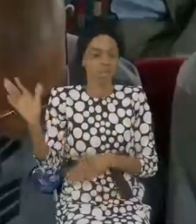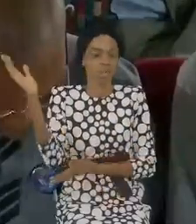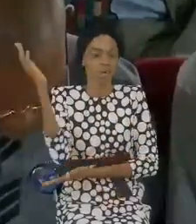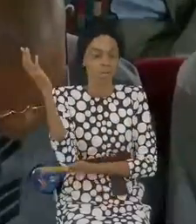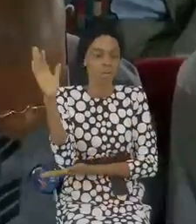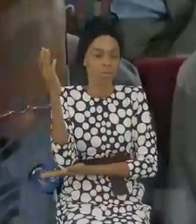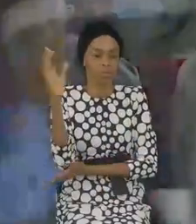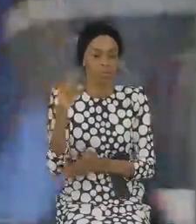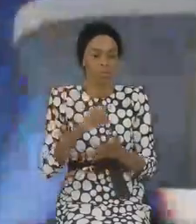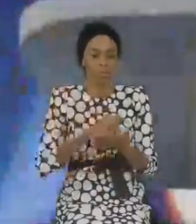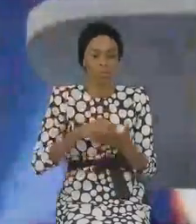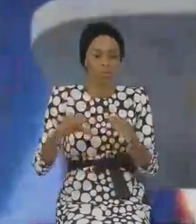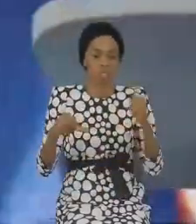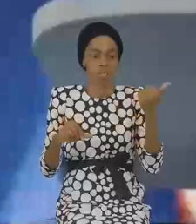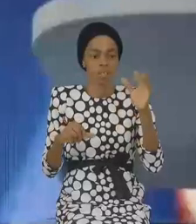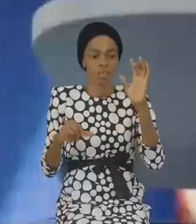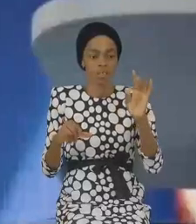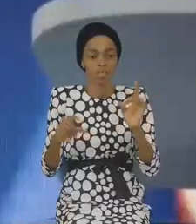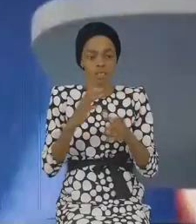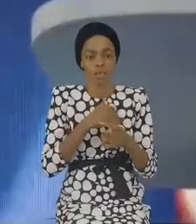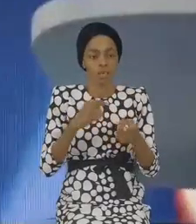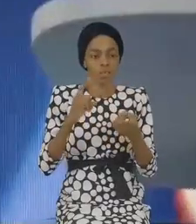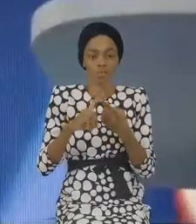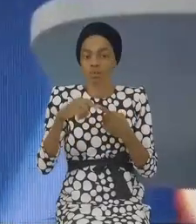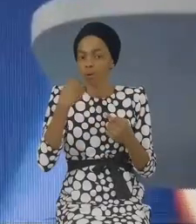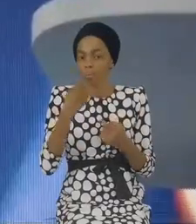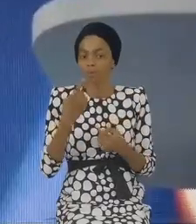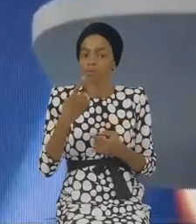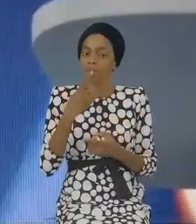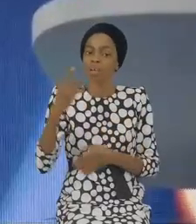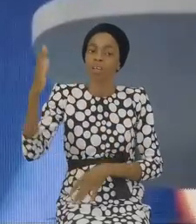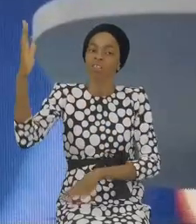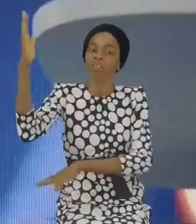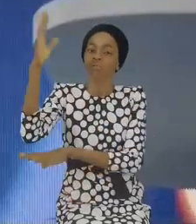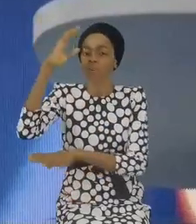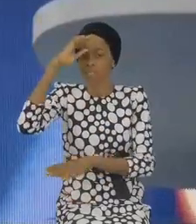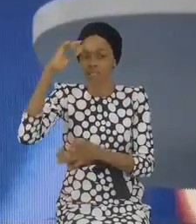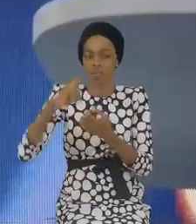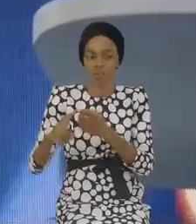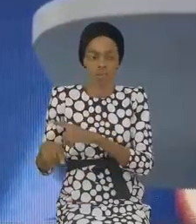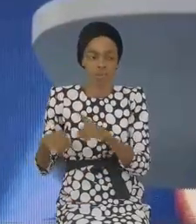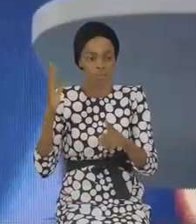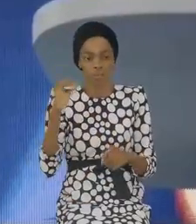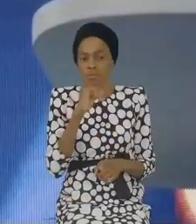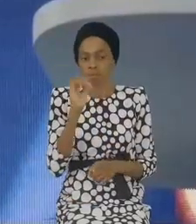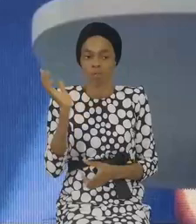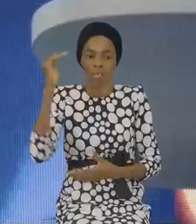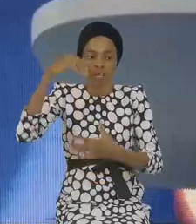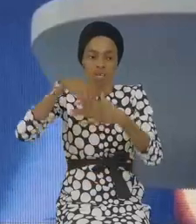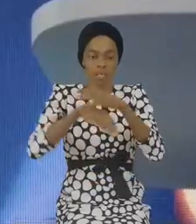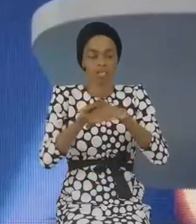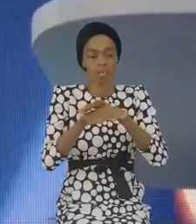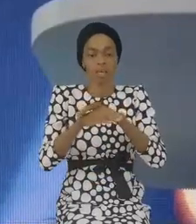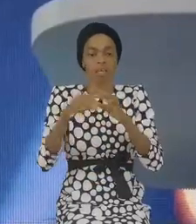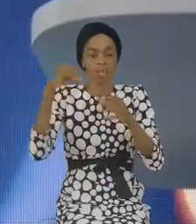Verset 18. Et à qui jura-t-il qu'il n'entrerait pas dans son repos, sinon à ceux qui avaient